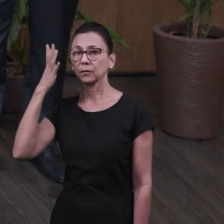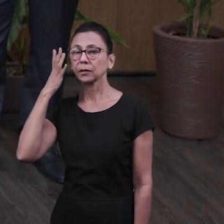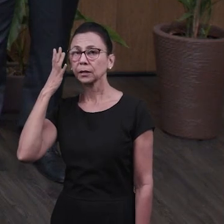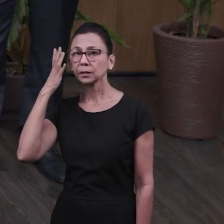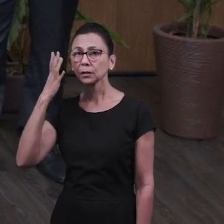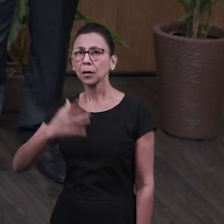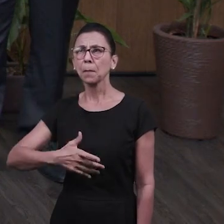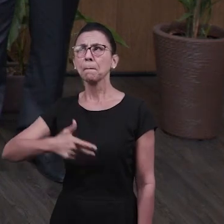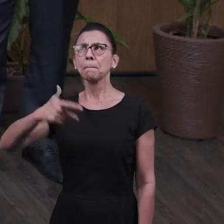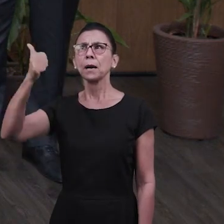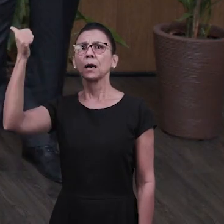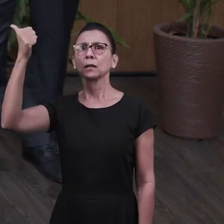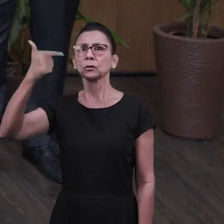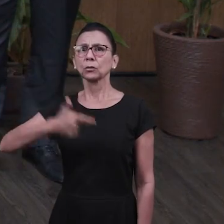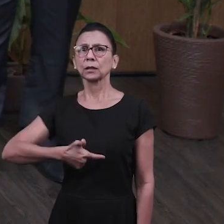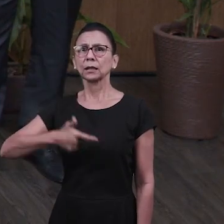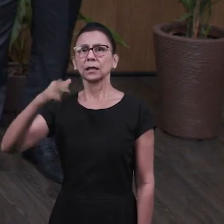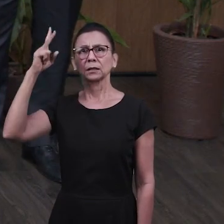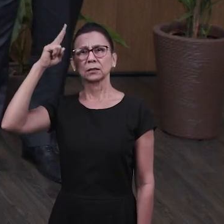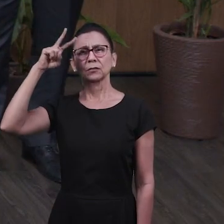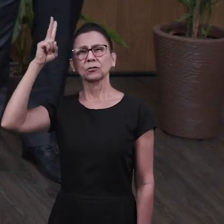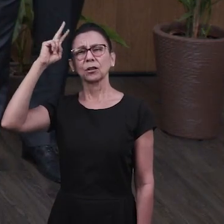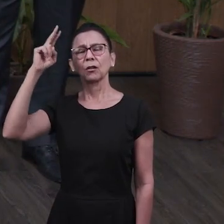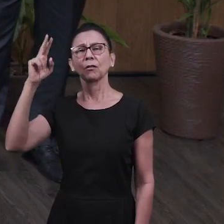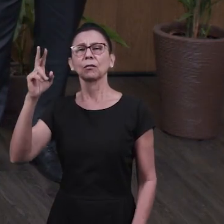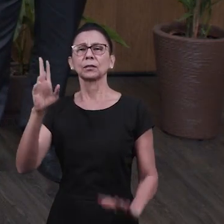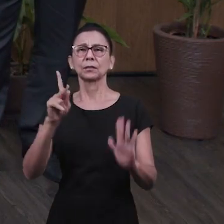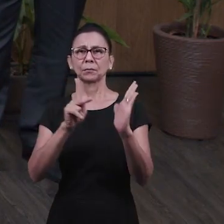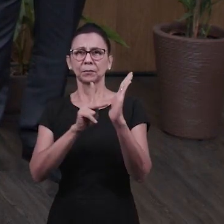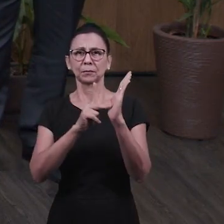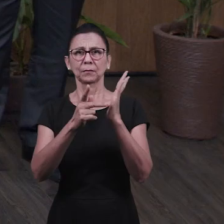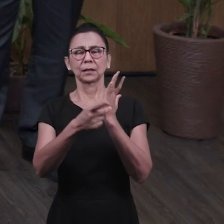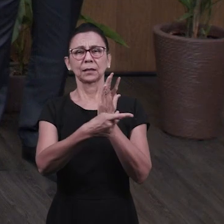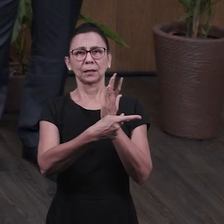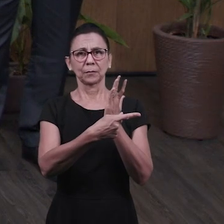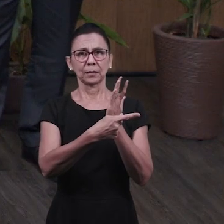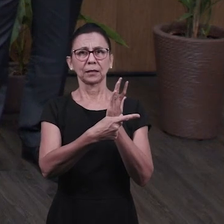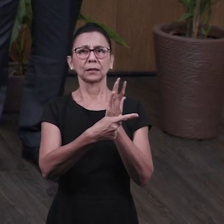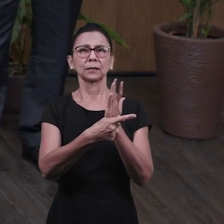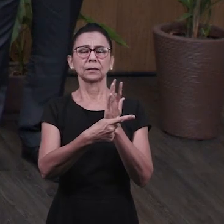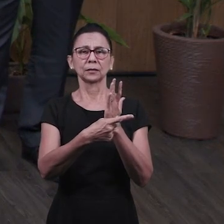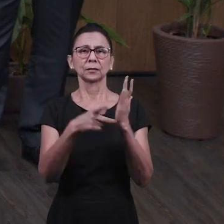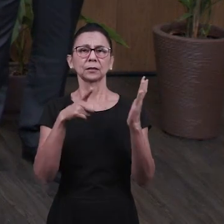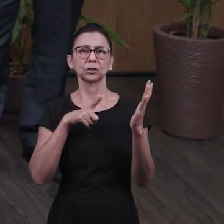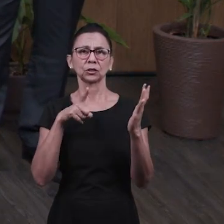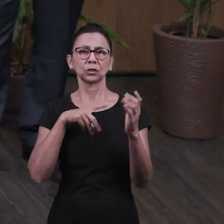l'histoire, qui est Jésus, que Jésus racontait dans chaque parabole.